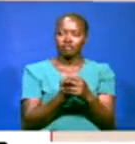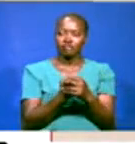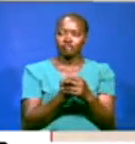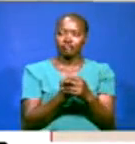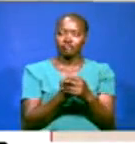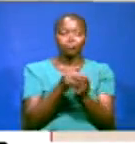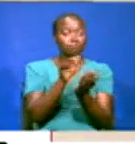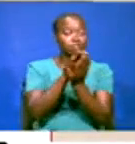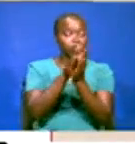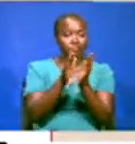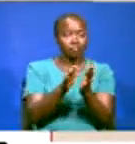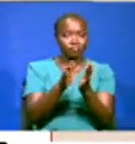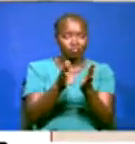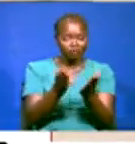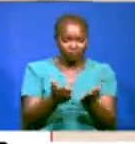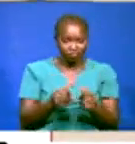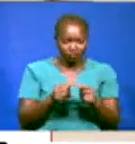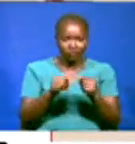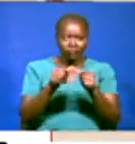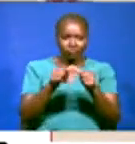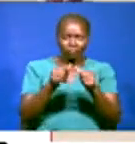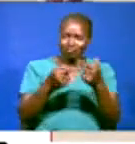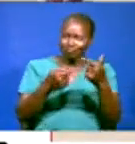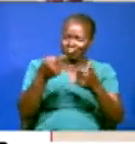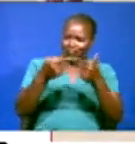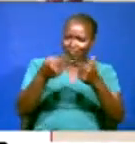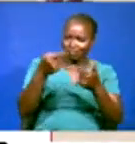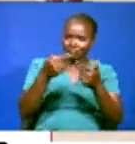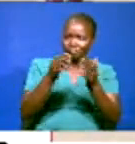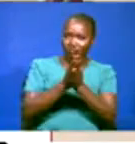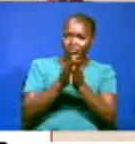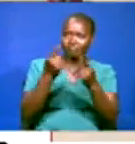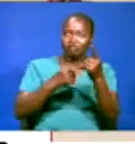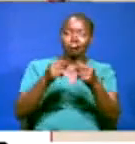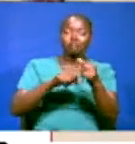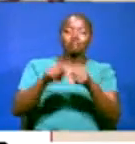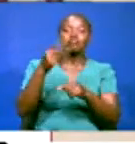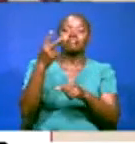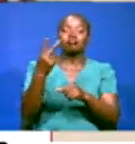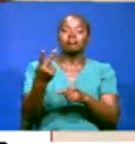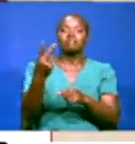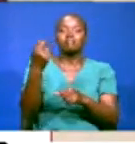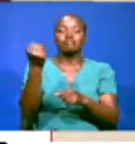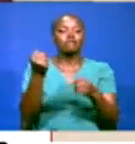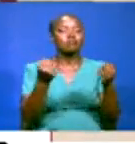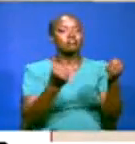Wanabenki hao waliimarisha mashambulizi na safu ya ulinzi na kushinda seti ya pili alama 25-14.